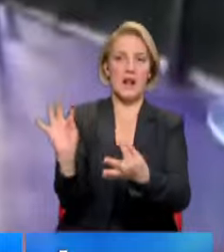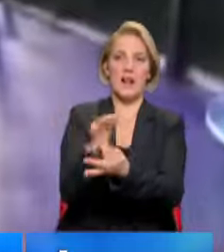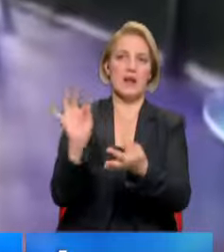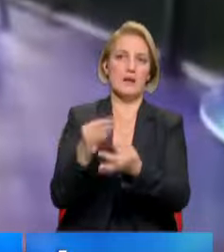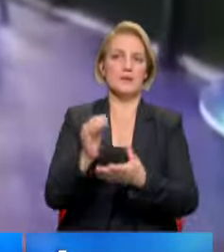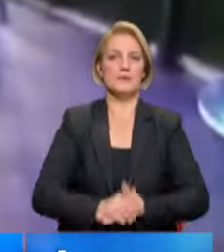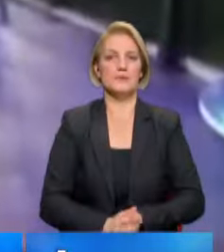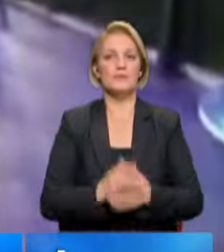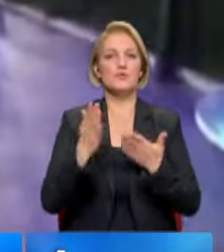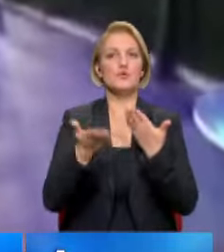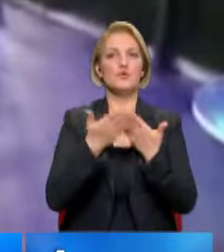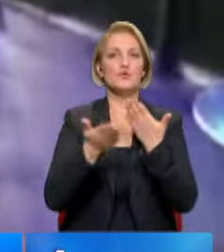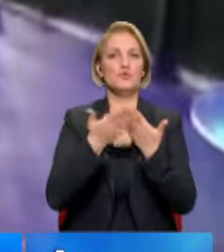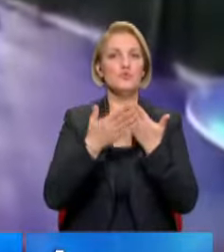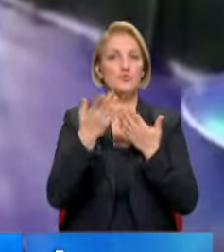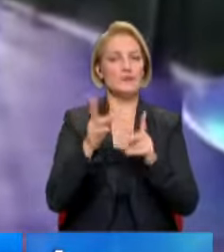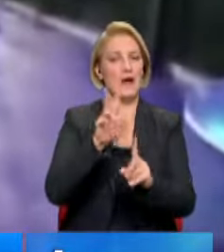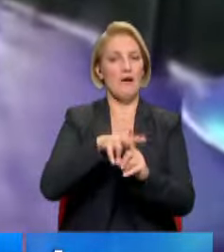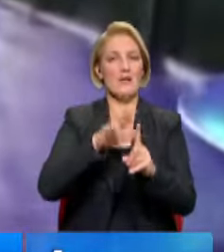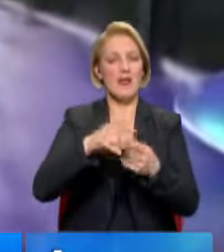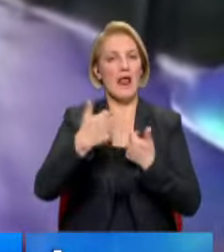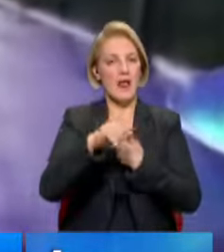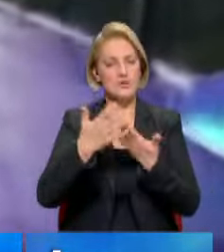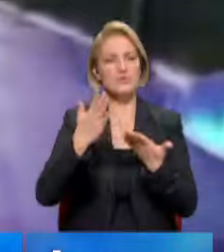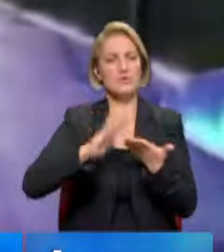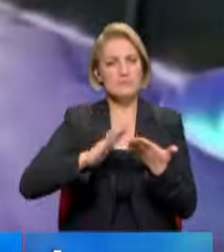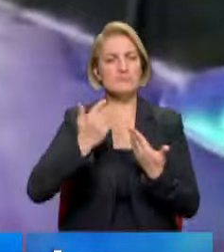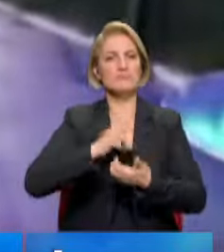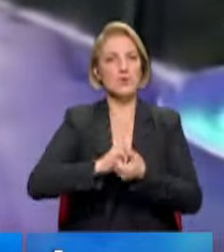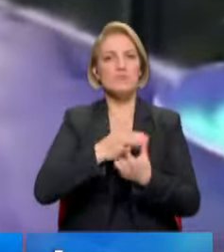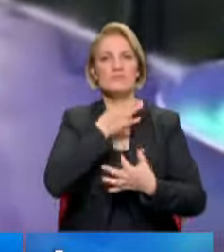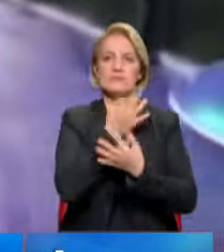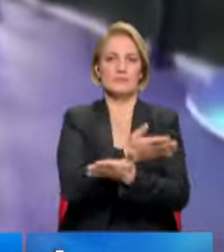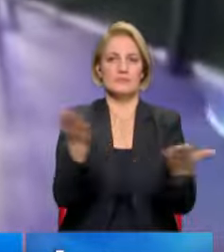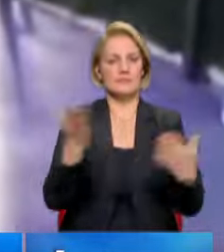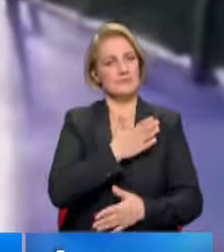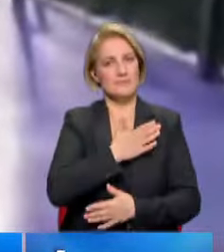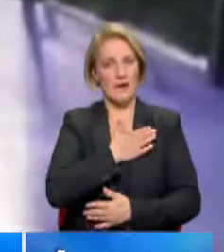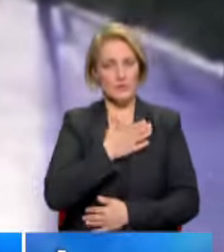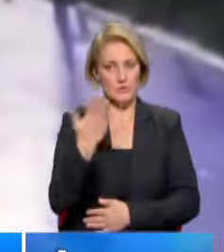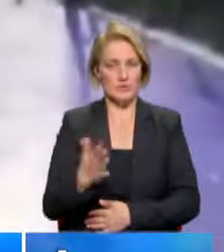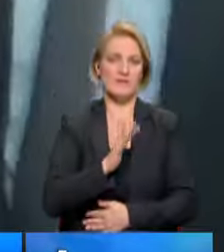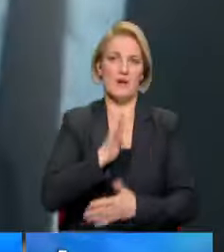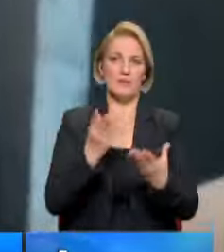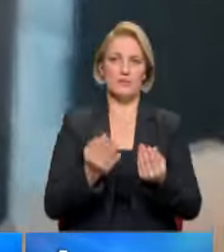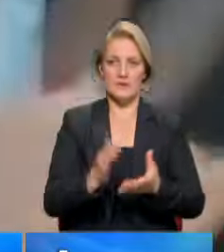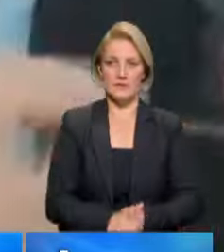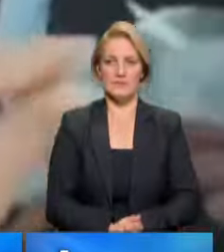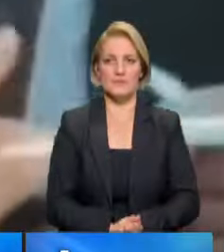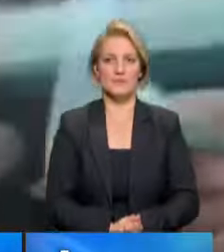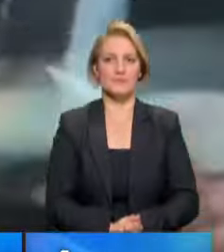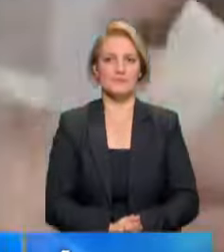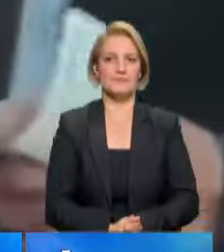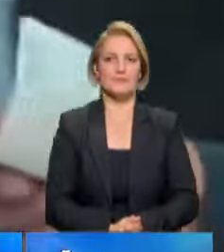takıldı. Düğünümüze katılan bütün eş dostlara canı gönülden teşekkür ederiz. Sağ olsunlar, var olsunlar.